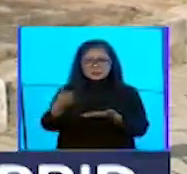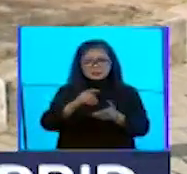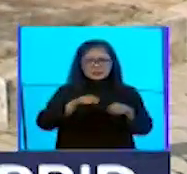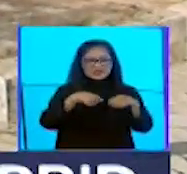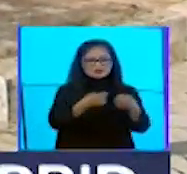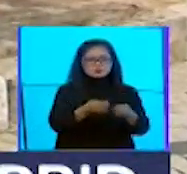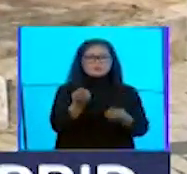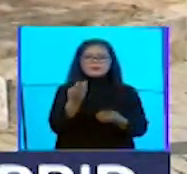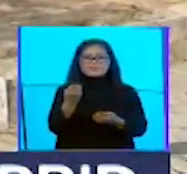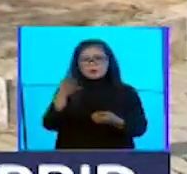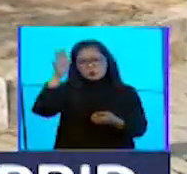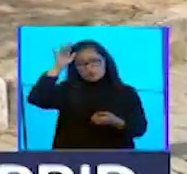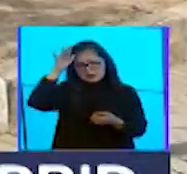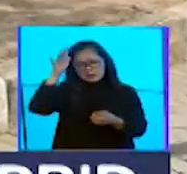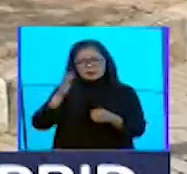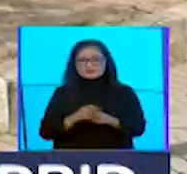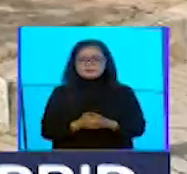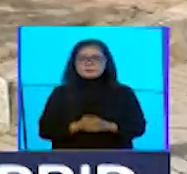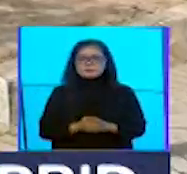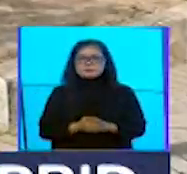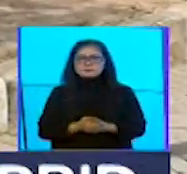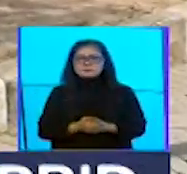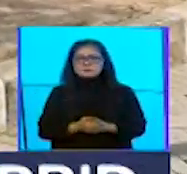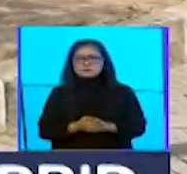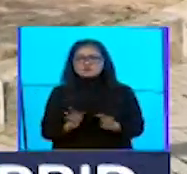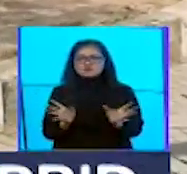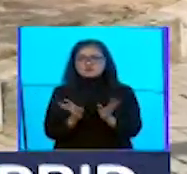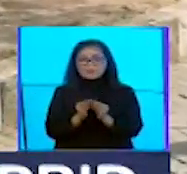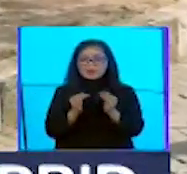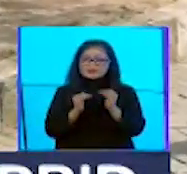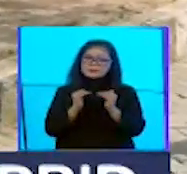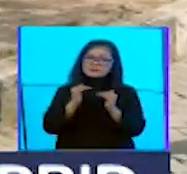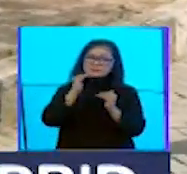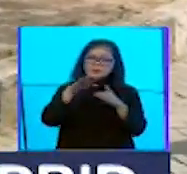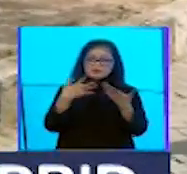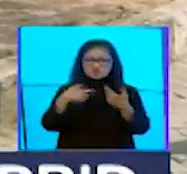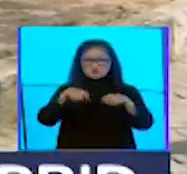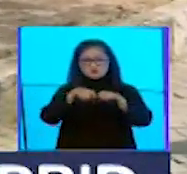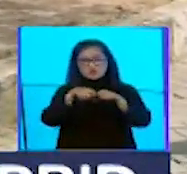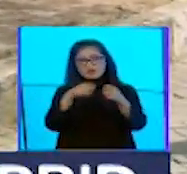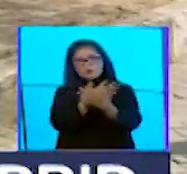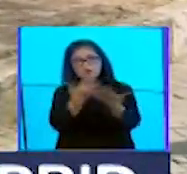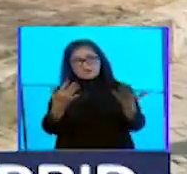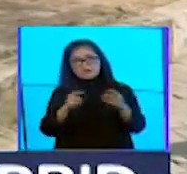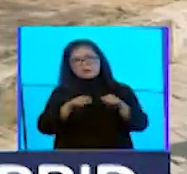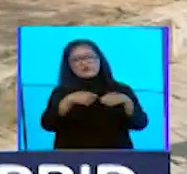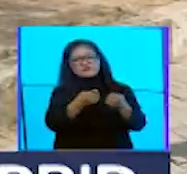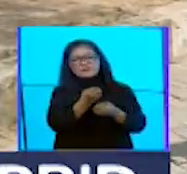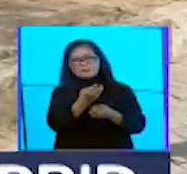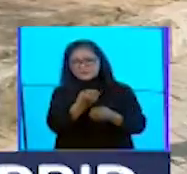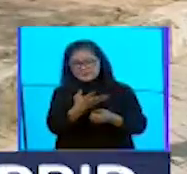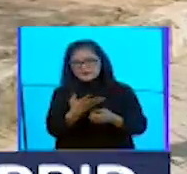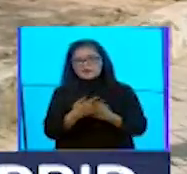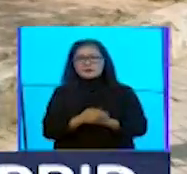waktu akan kita tingkatkan sesuai dengan animo permintaan pada masyarakat yang